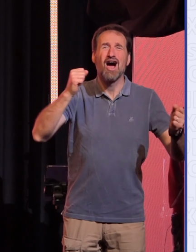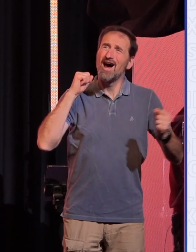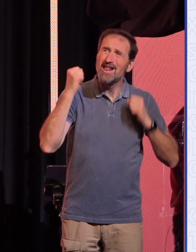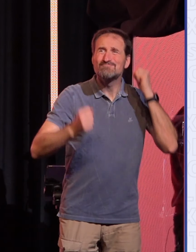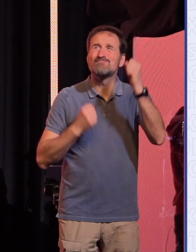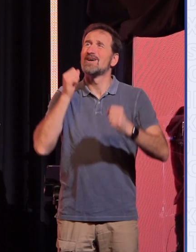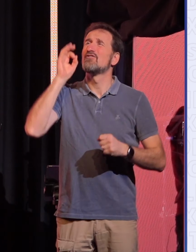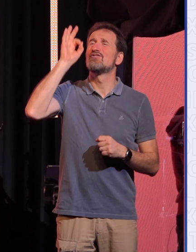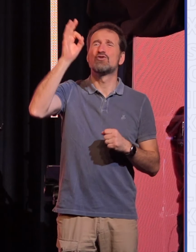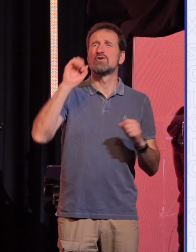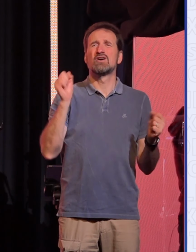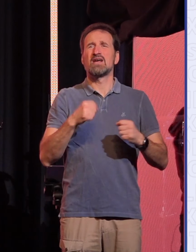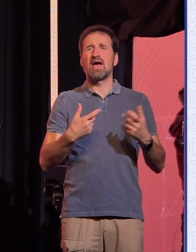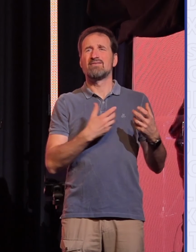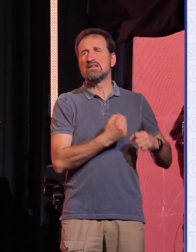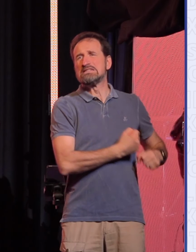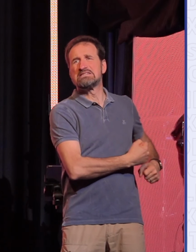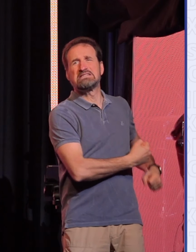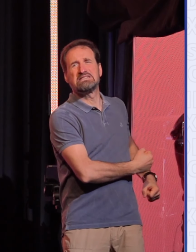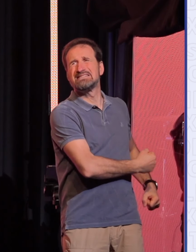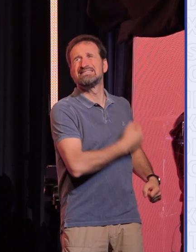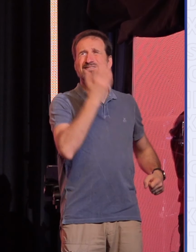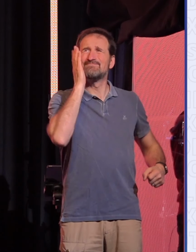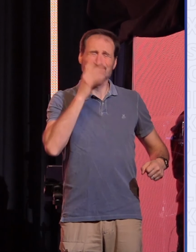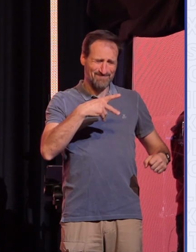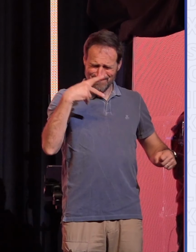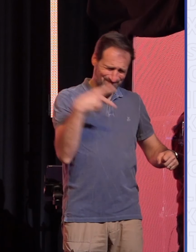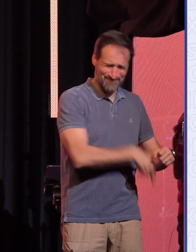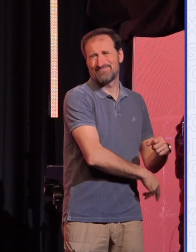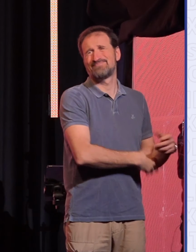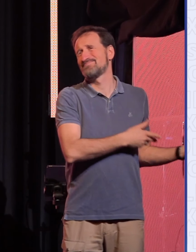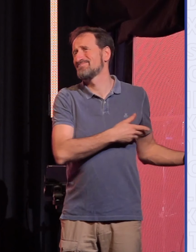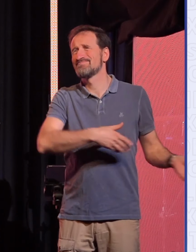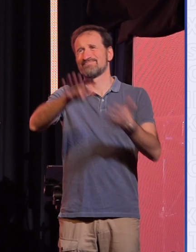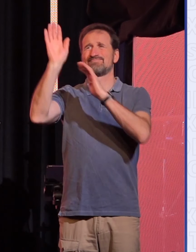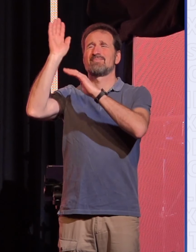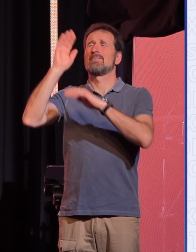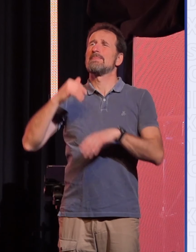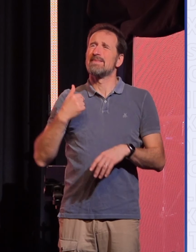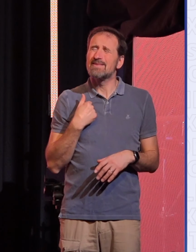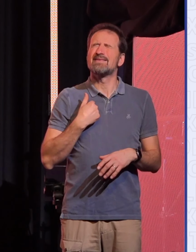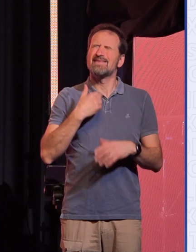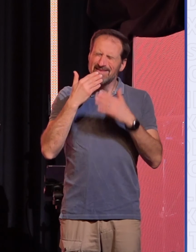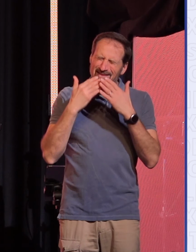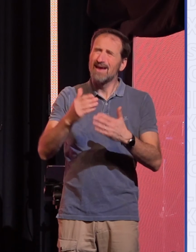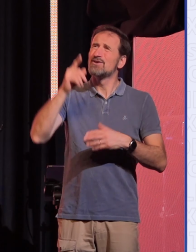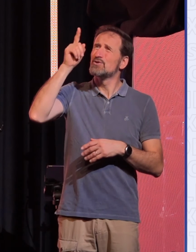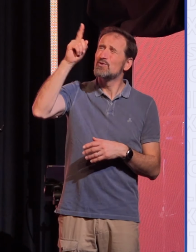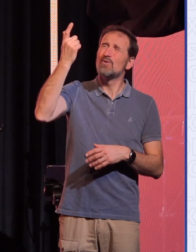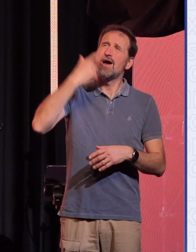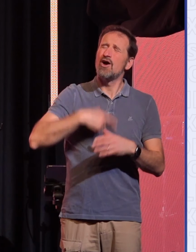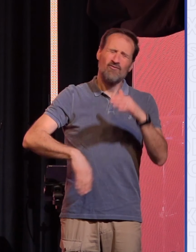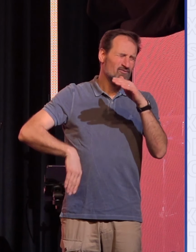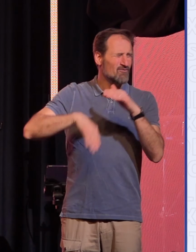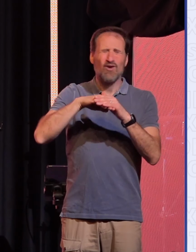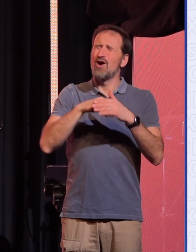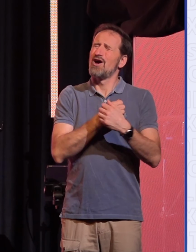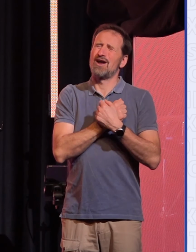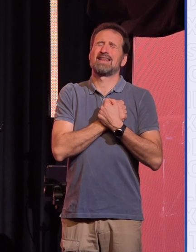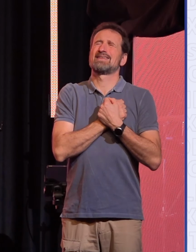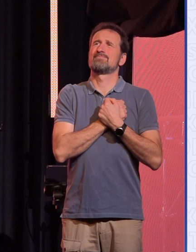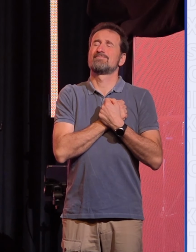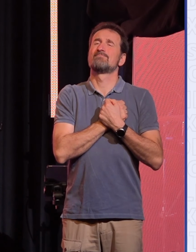Und ich entscheide mich heute Morgen, dir mit ganzem Herzen nachzufolgen und ein Leben